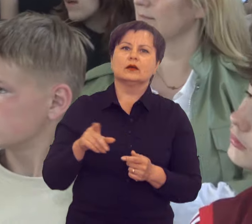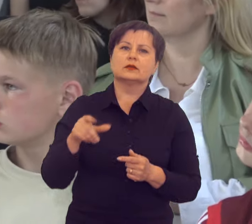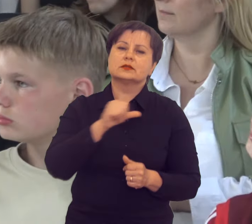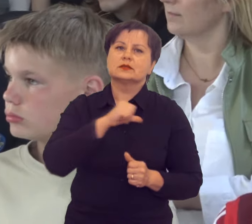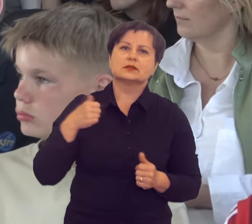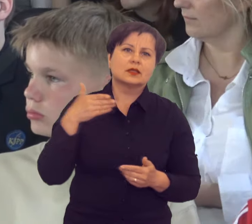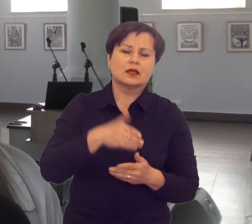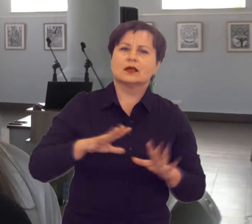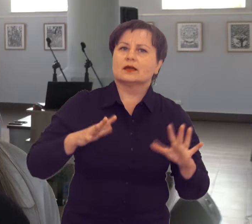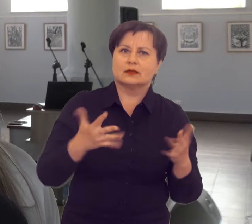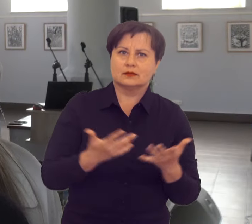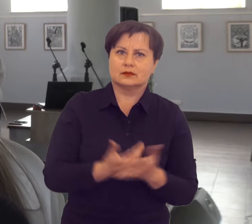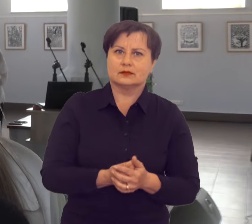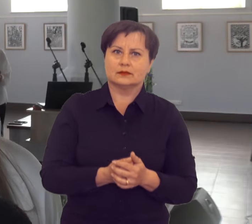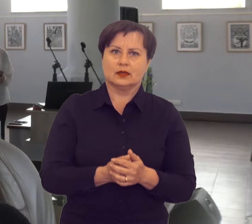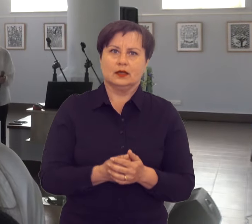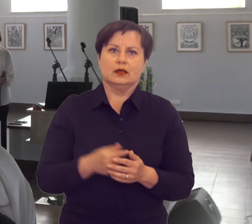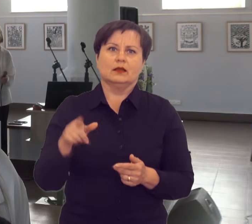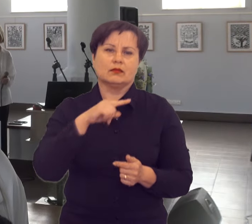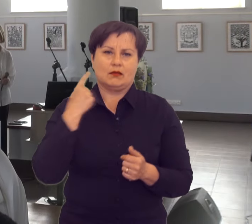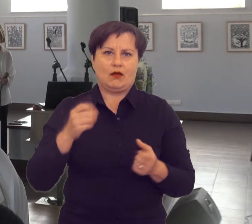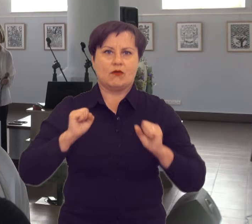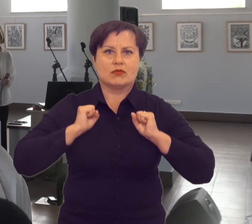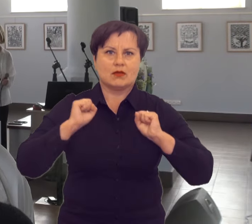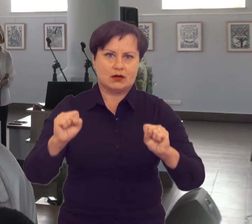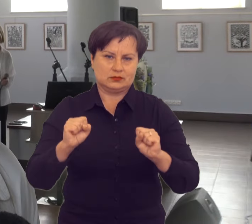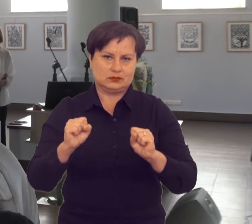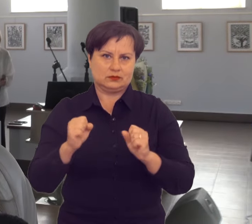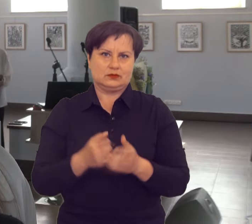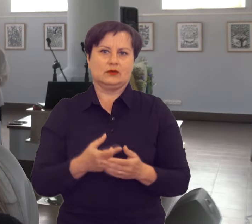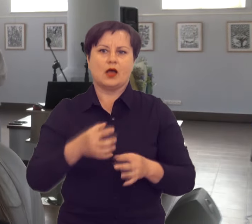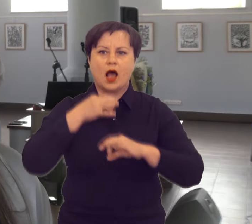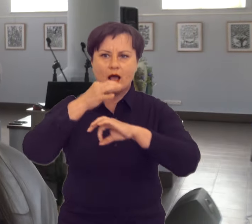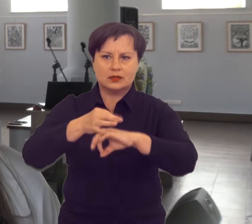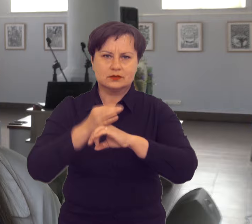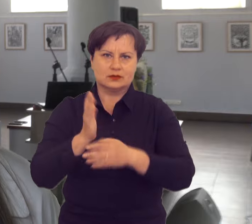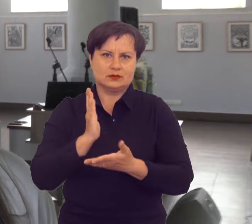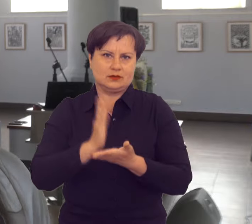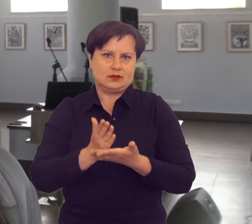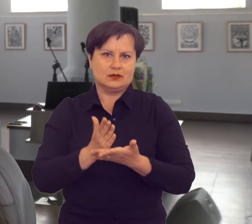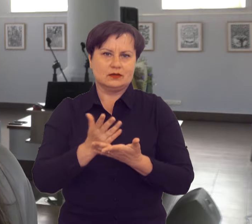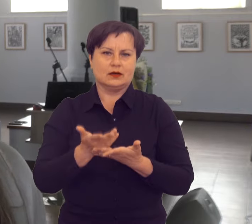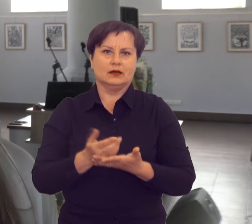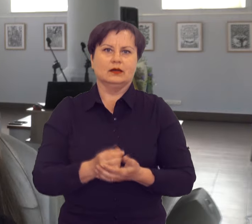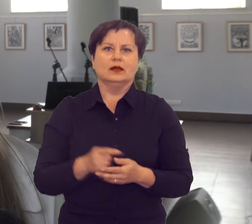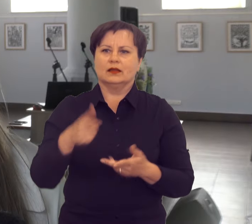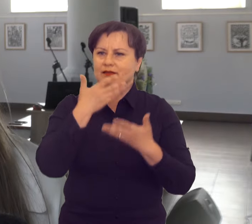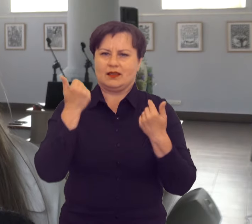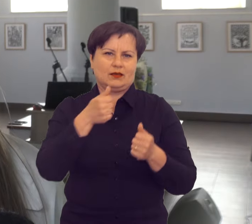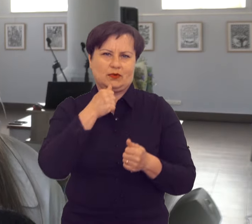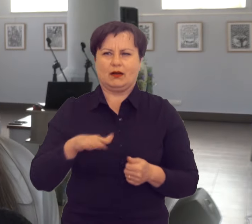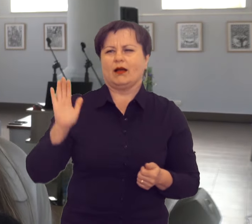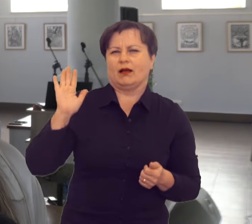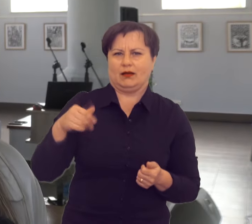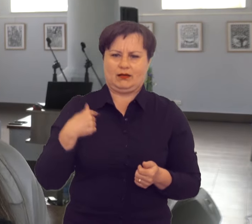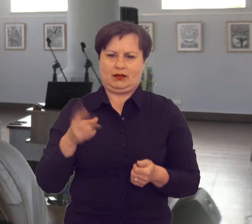Tai iš tikrųjų savanorystė suteikia labai daug drąsos, labai daug pasitikėjimo savimi, nes gauni daug atsakomybių. Čia nėra tik